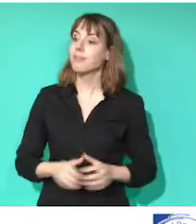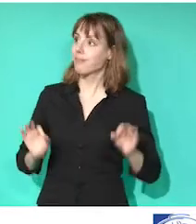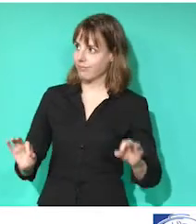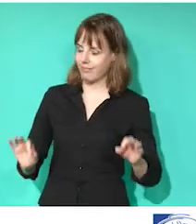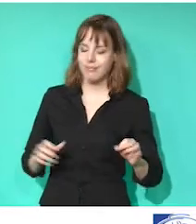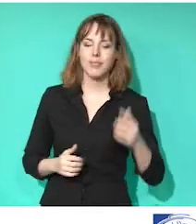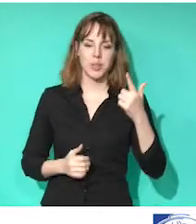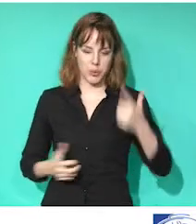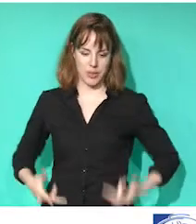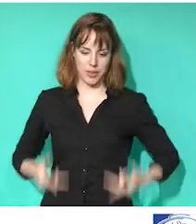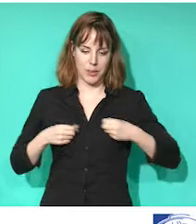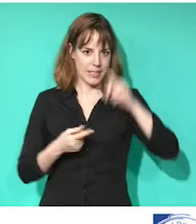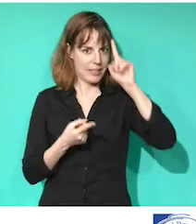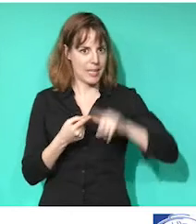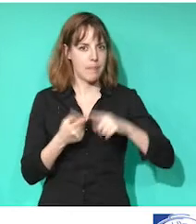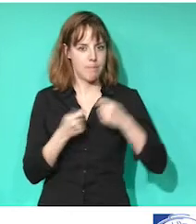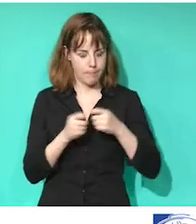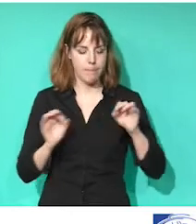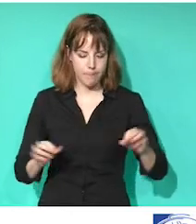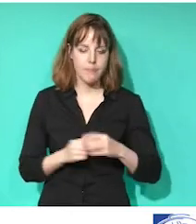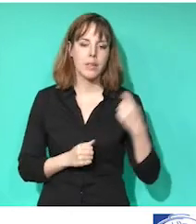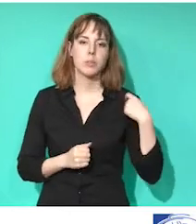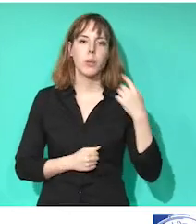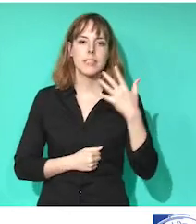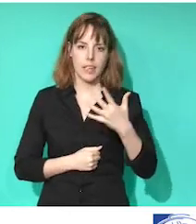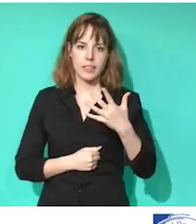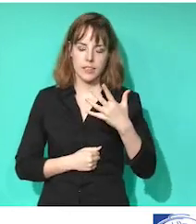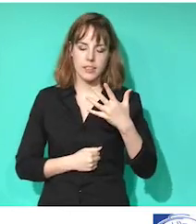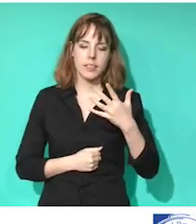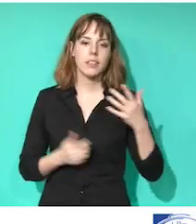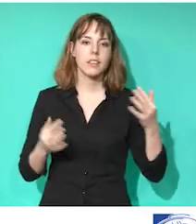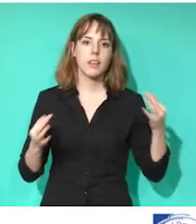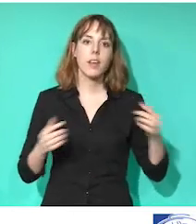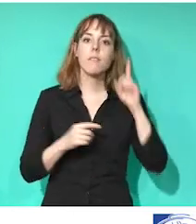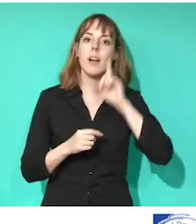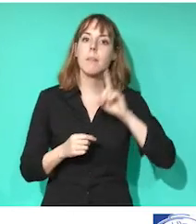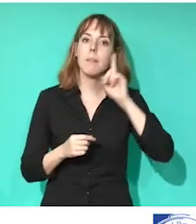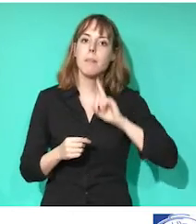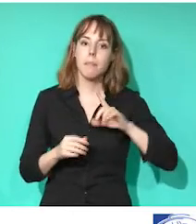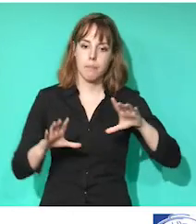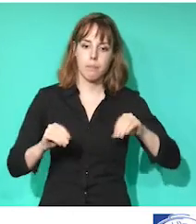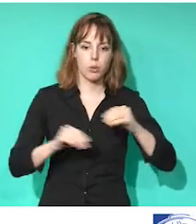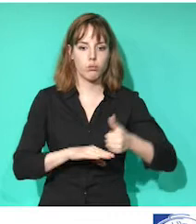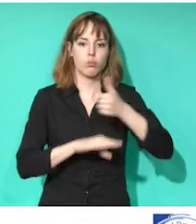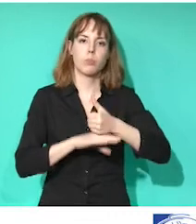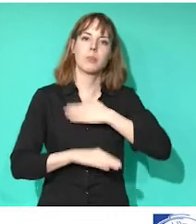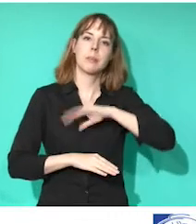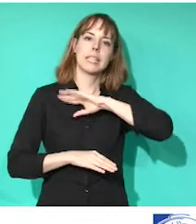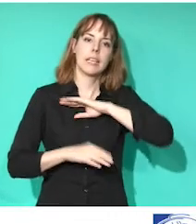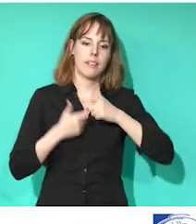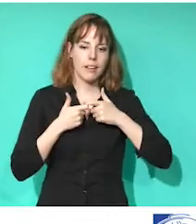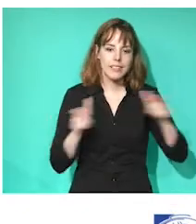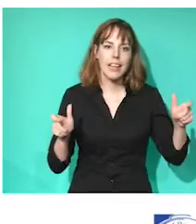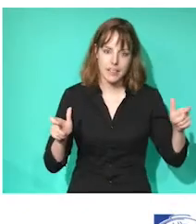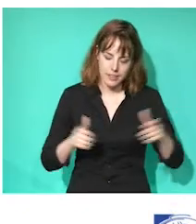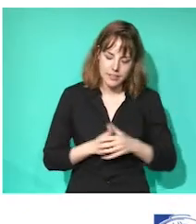ateliers qui correspondent à cette thématique. L'atelier numéro 5 sur l'accès des femmes aux postes à responsabilité, qui était